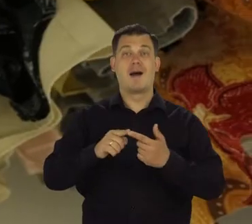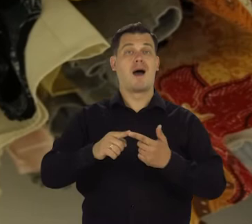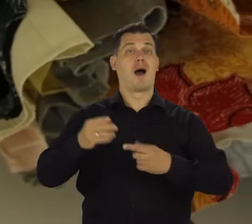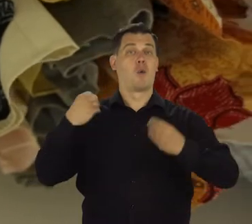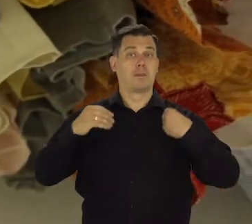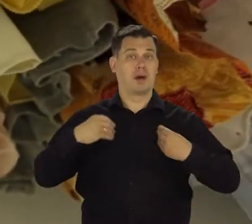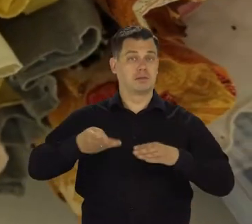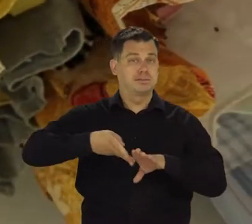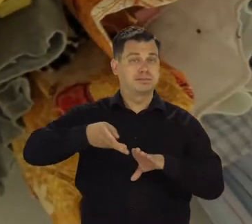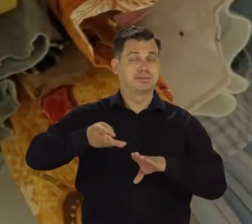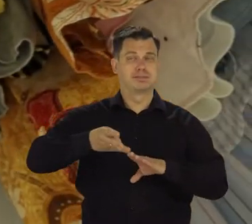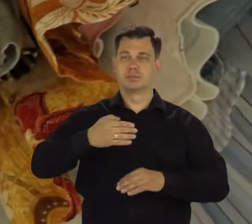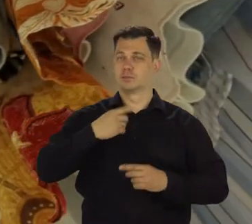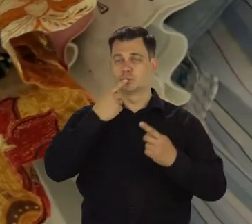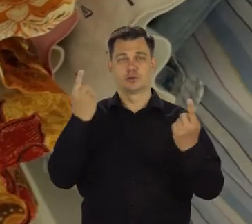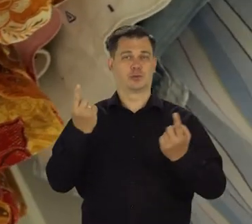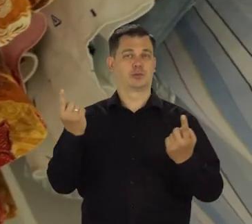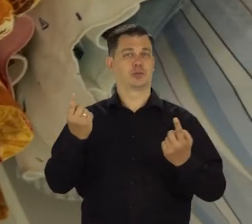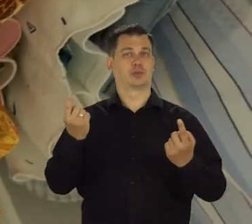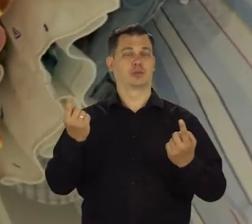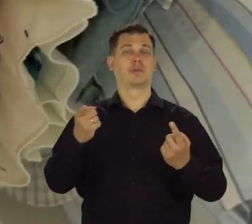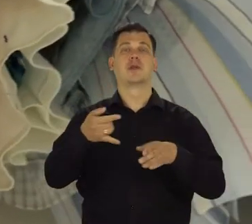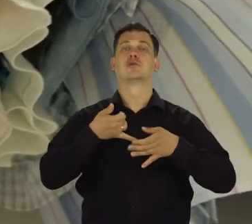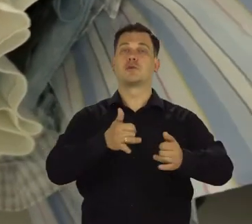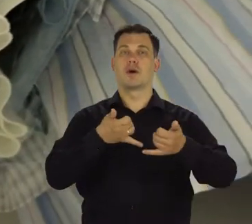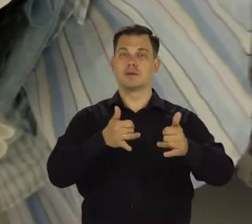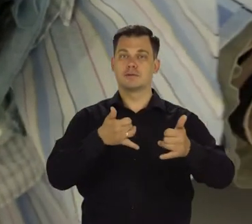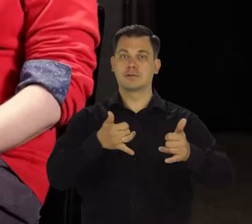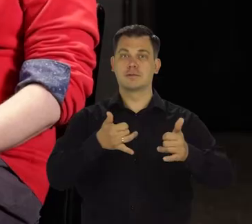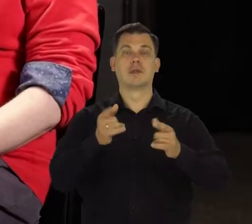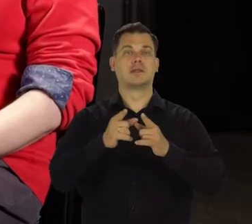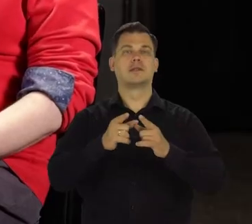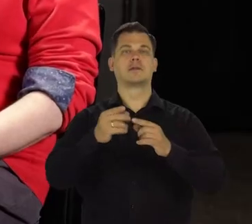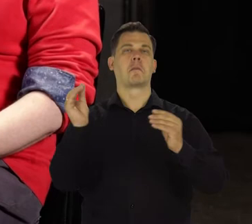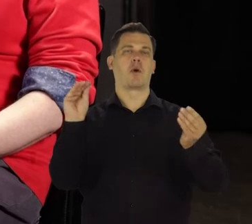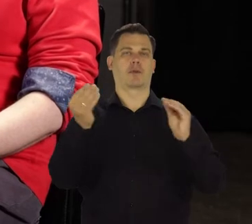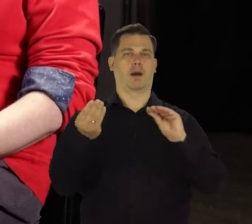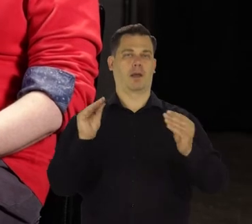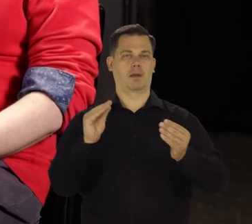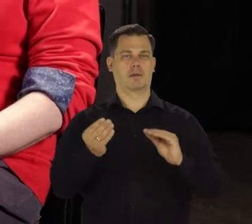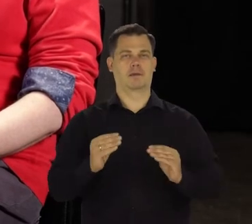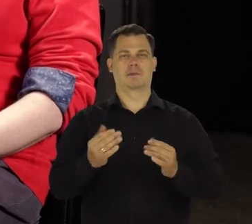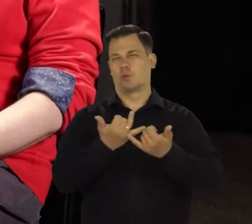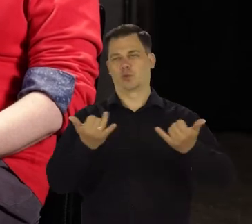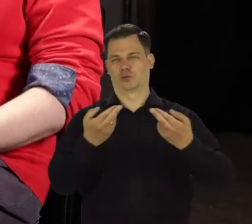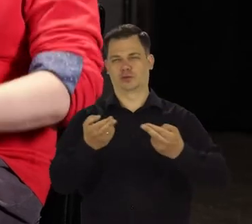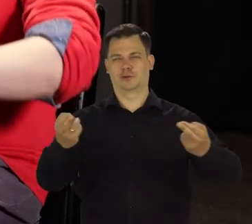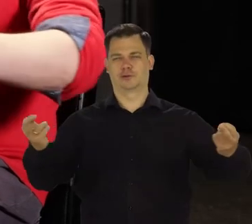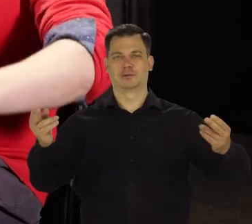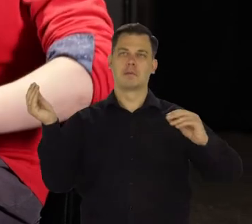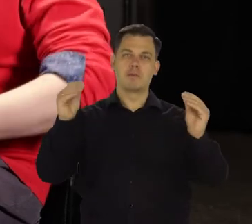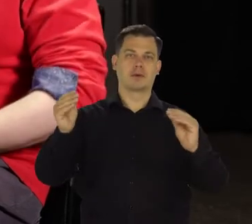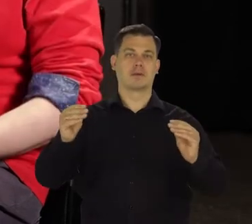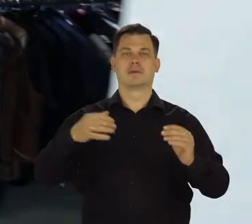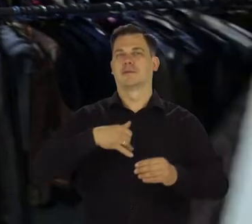Natomiast mamy świetną pracownię krawiecką i stolarską. No i mamy też modelatornię, czyli tam, gdzie się wytwarza takie